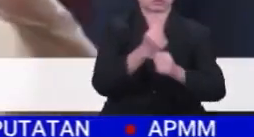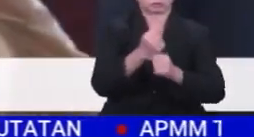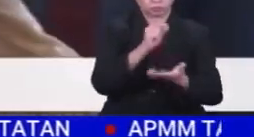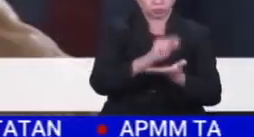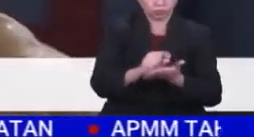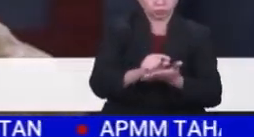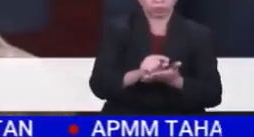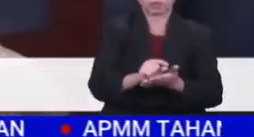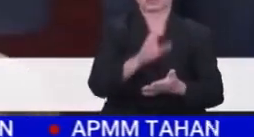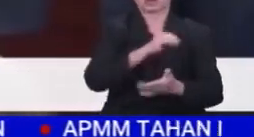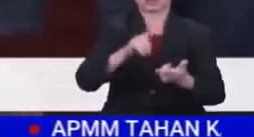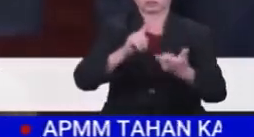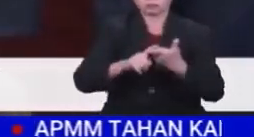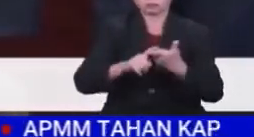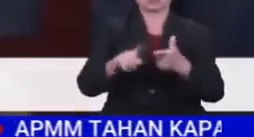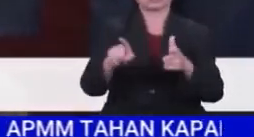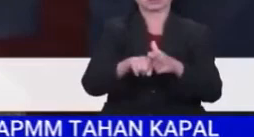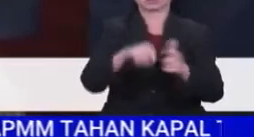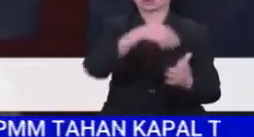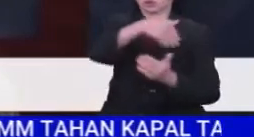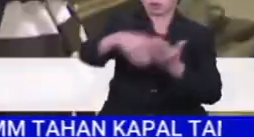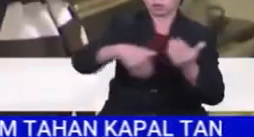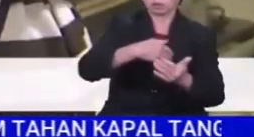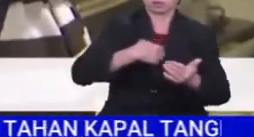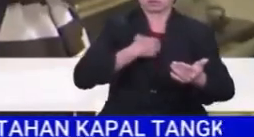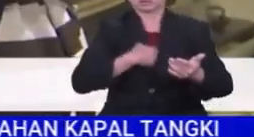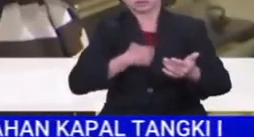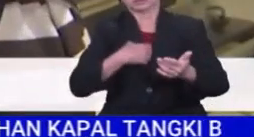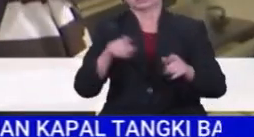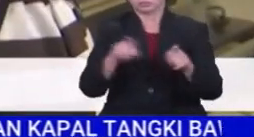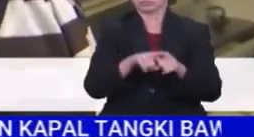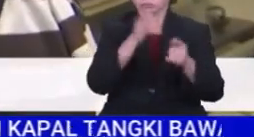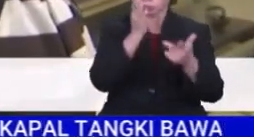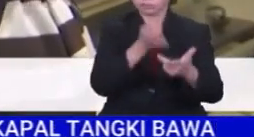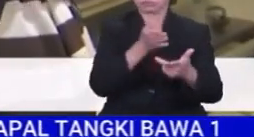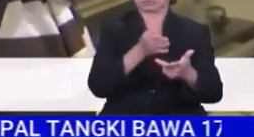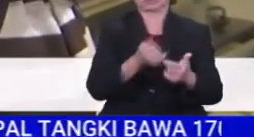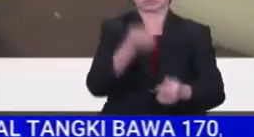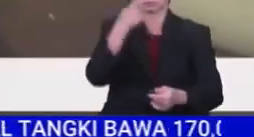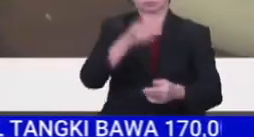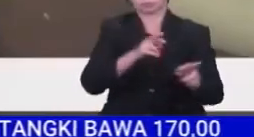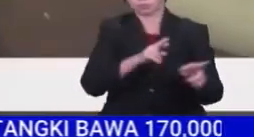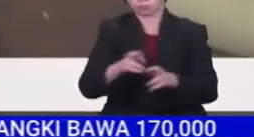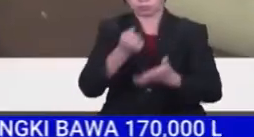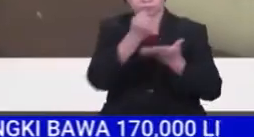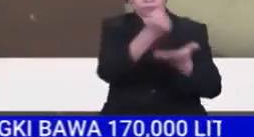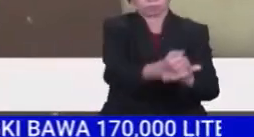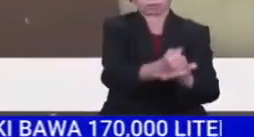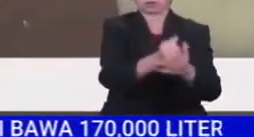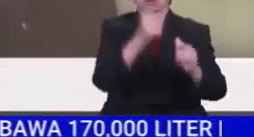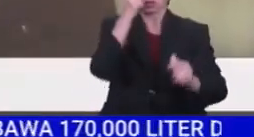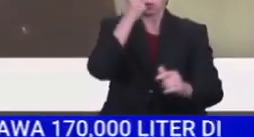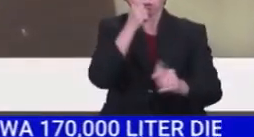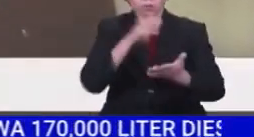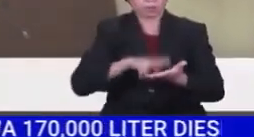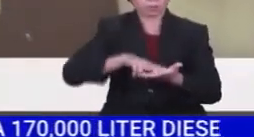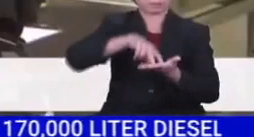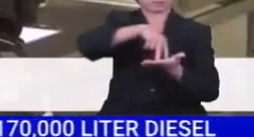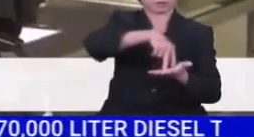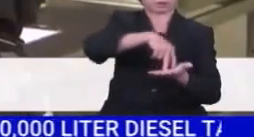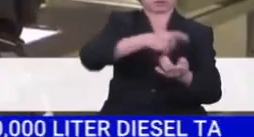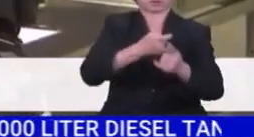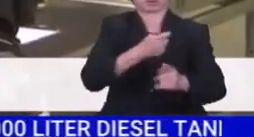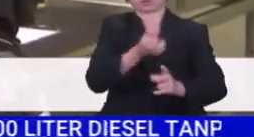tetapi juga dari aspek Sosio emosi antara cadangan bagi membantu golongan itu bangkit semula dari